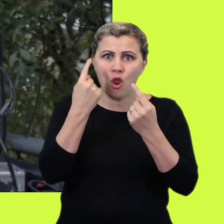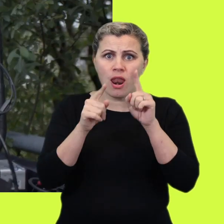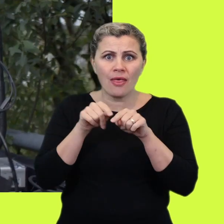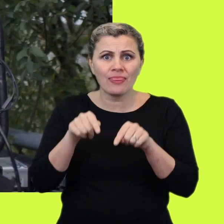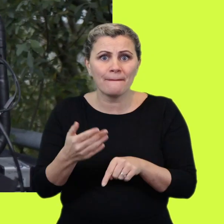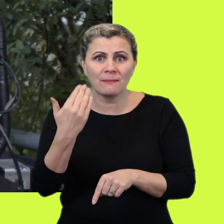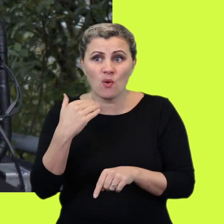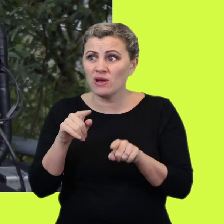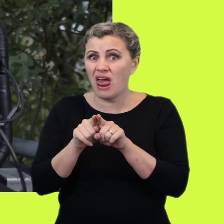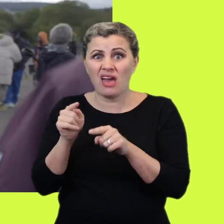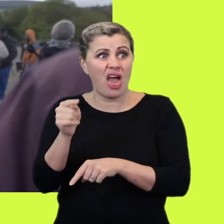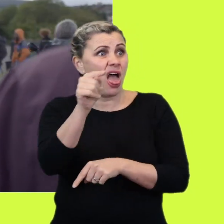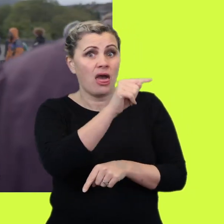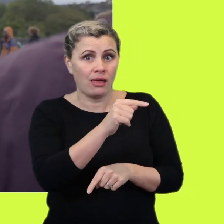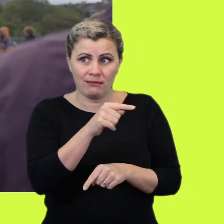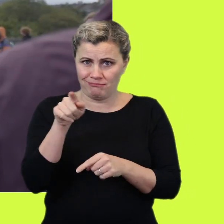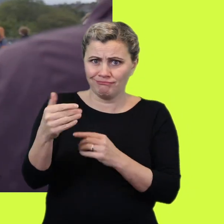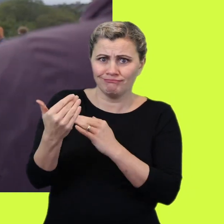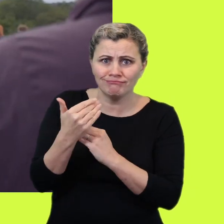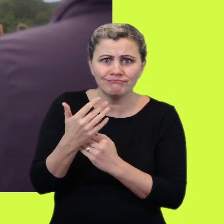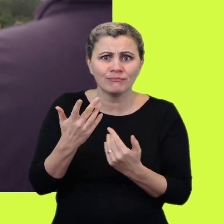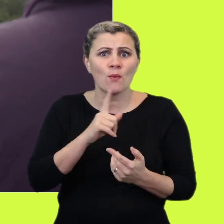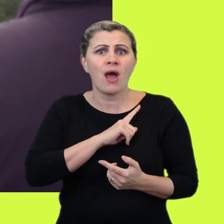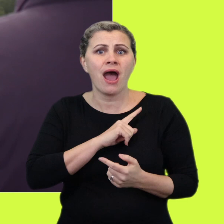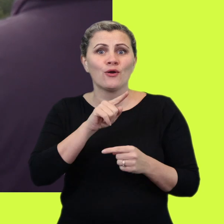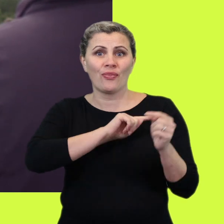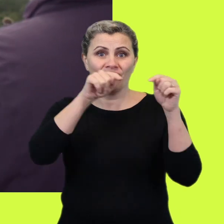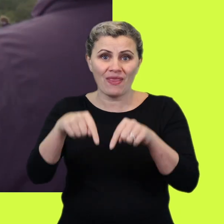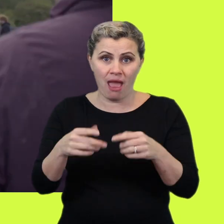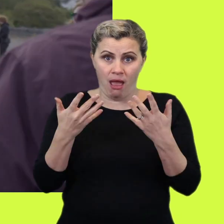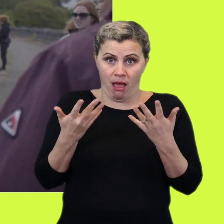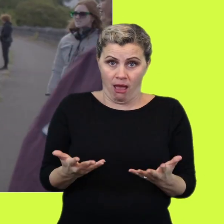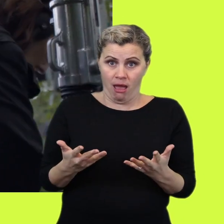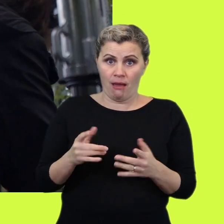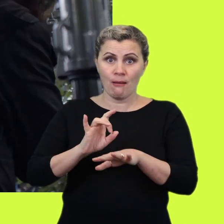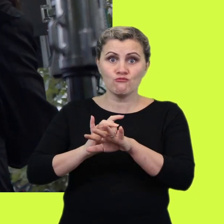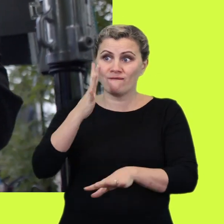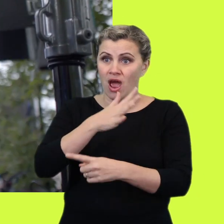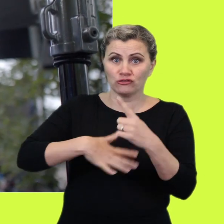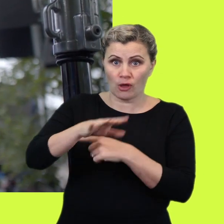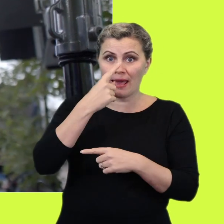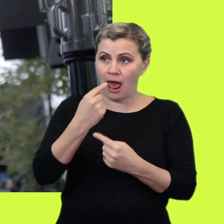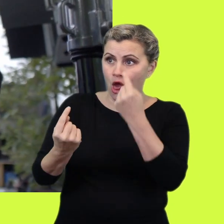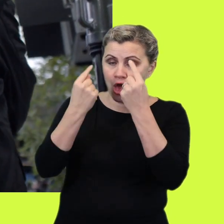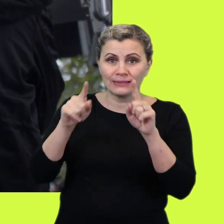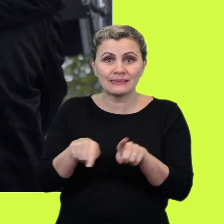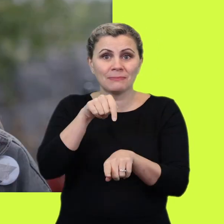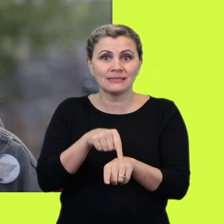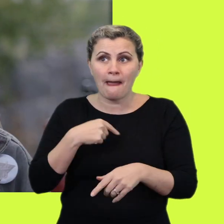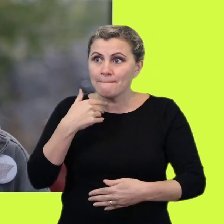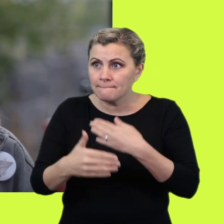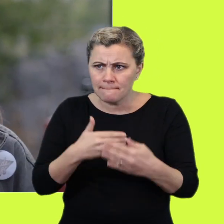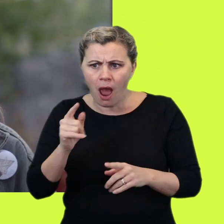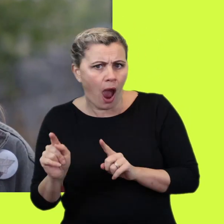pethau I fi, pethau bydde fi byth wedi dysgu unrhyw le arall, achos ti'n gallu bod yna yn y foment a